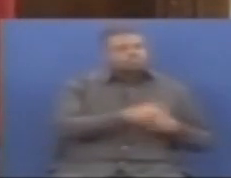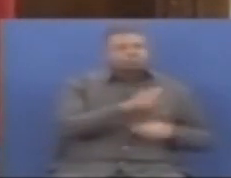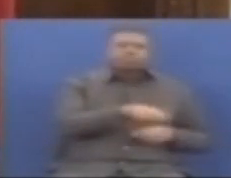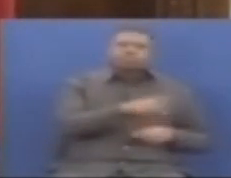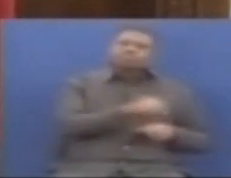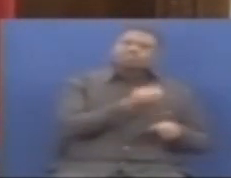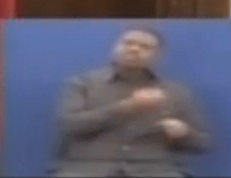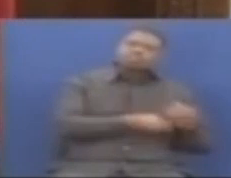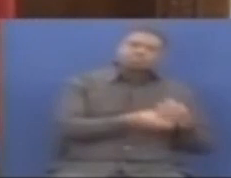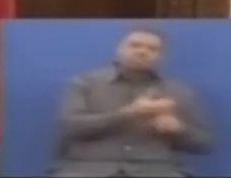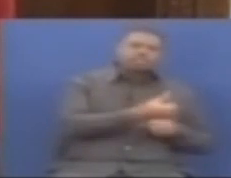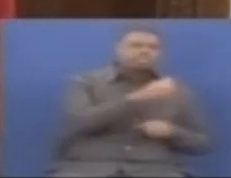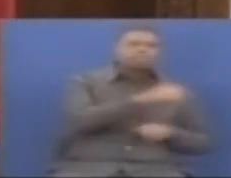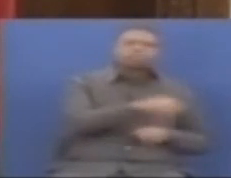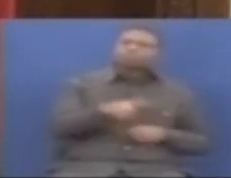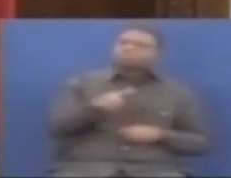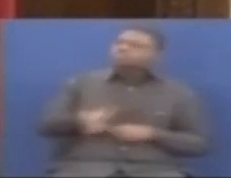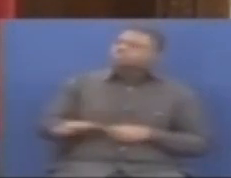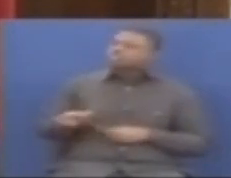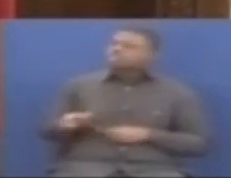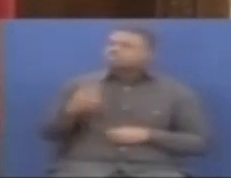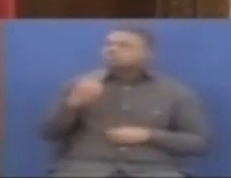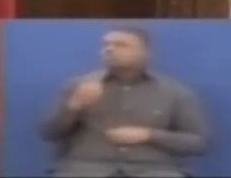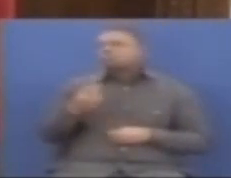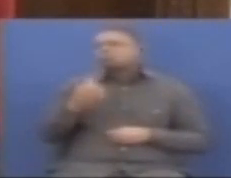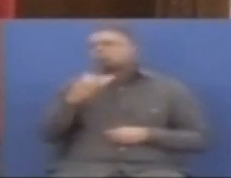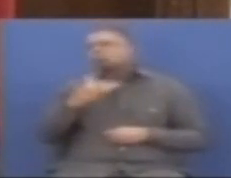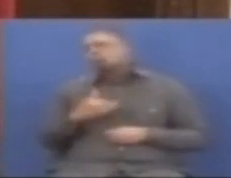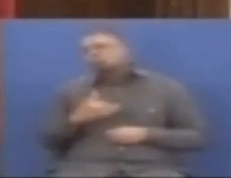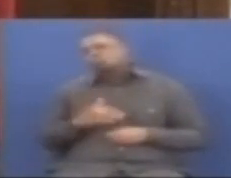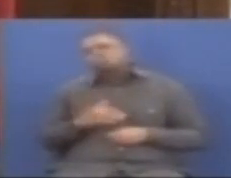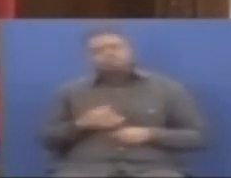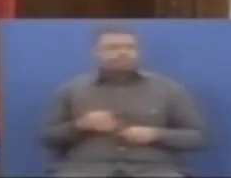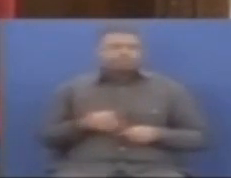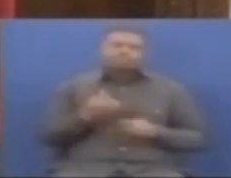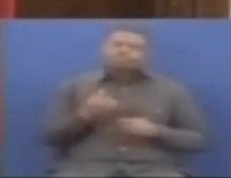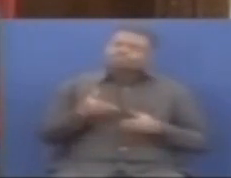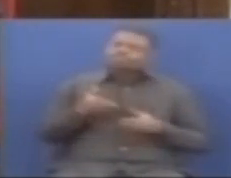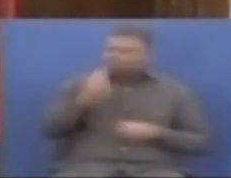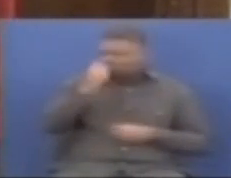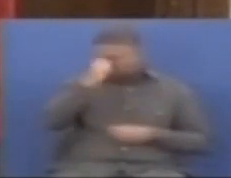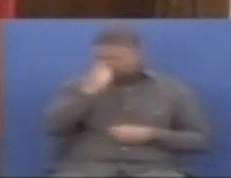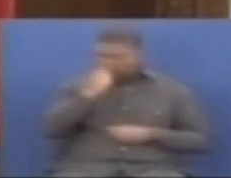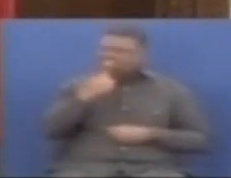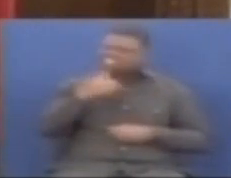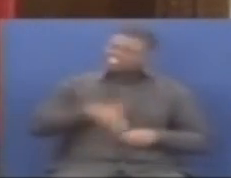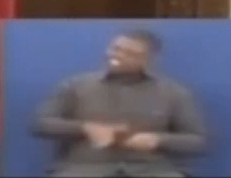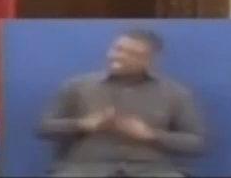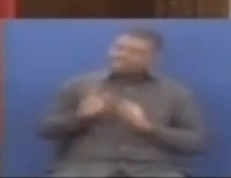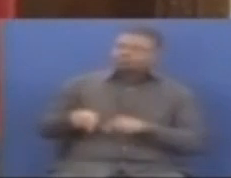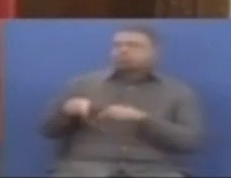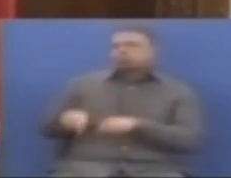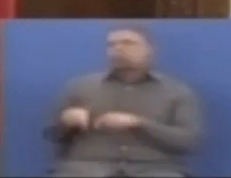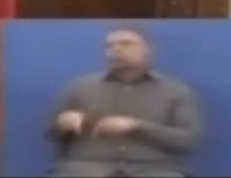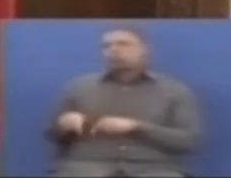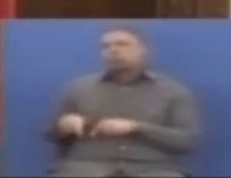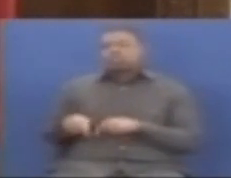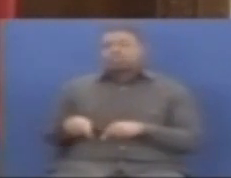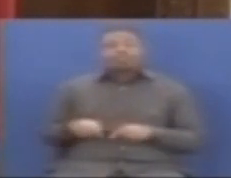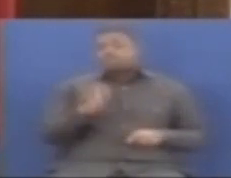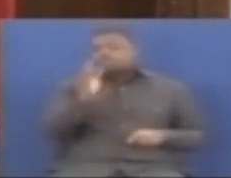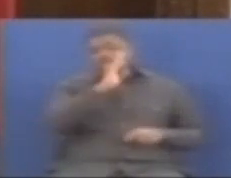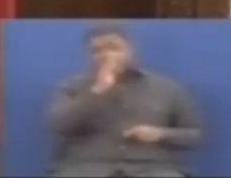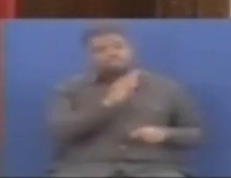2018-19. Kwa mujibu wa takwimu za mauzo ya nje za TRA, tayari takribani